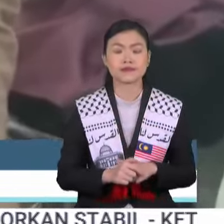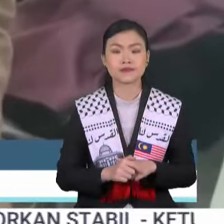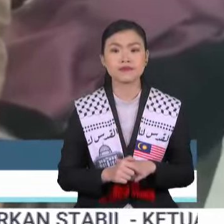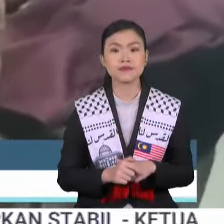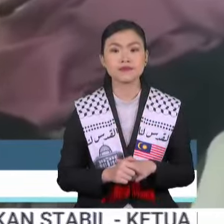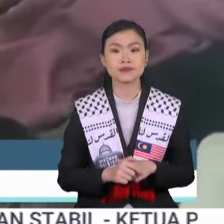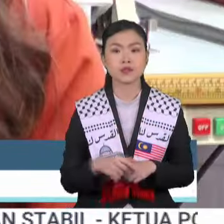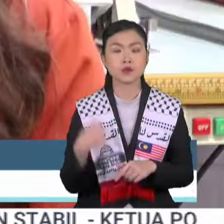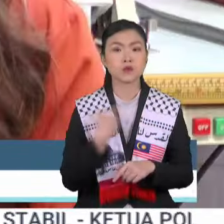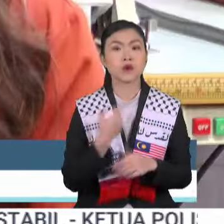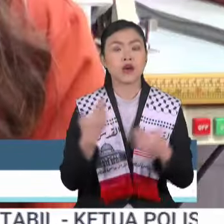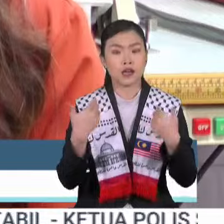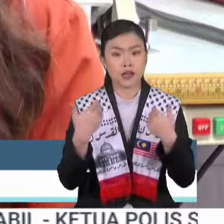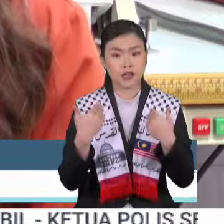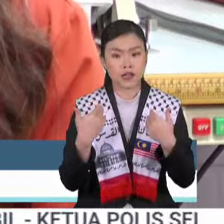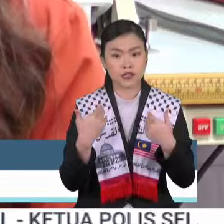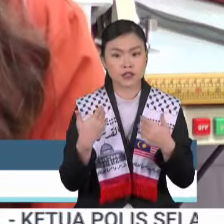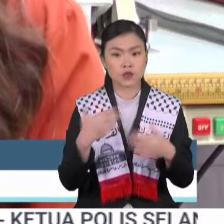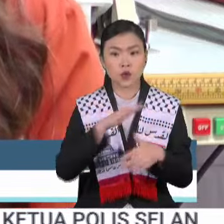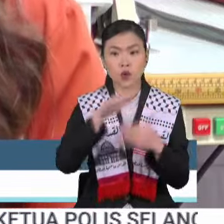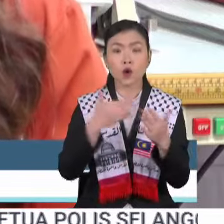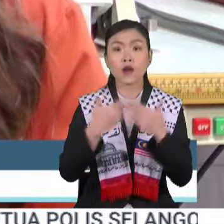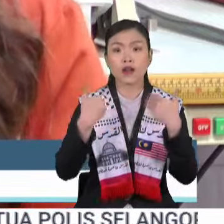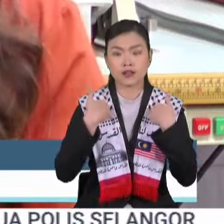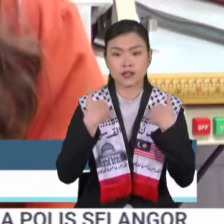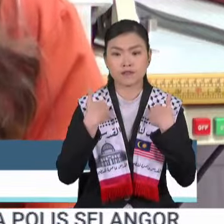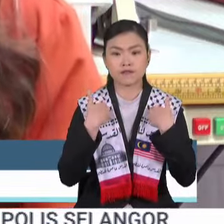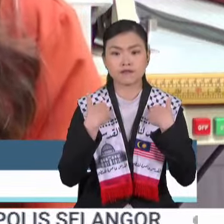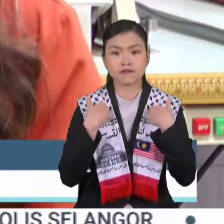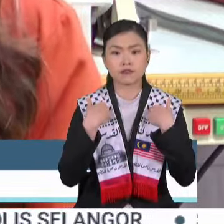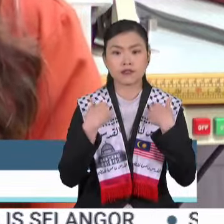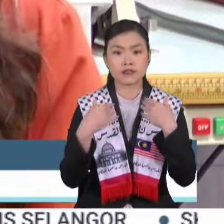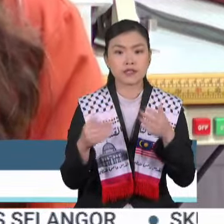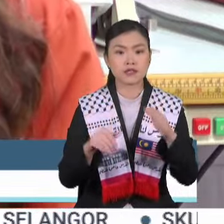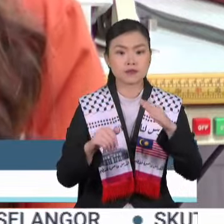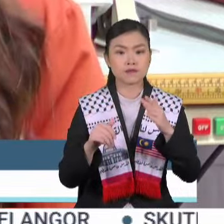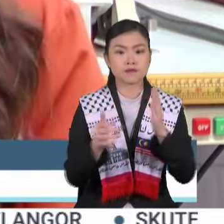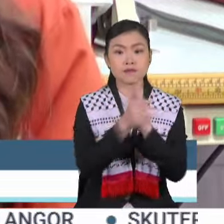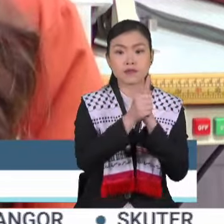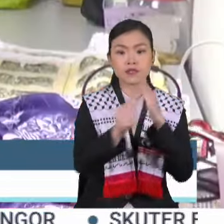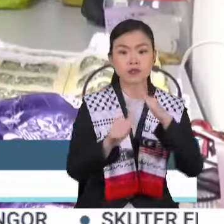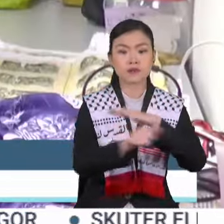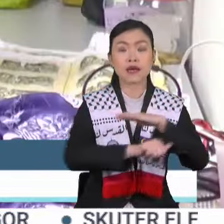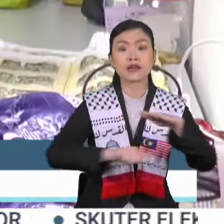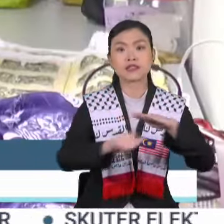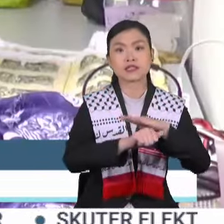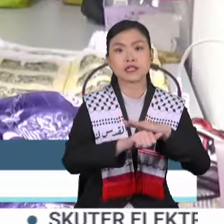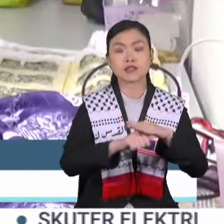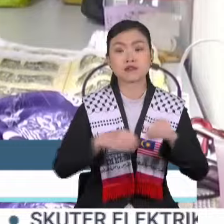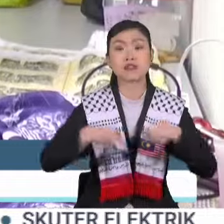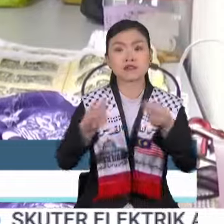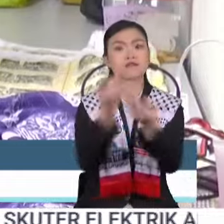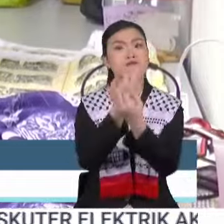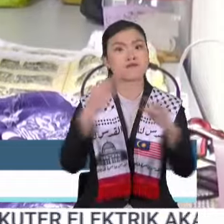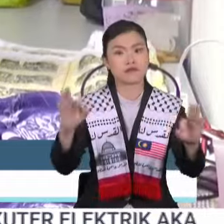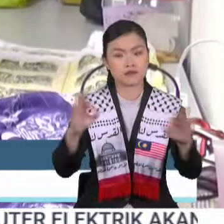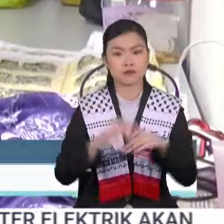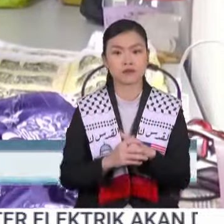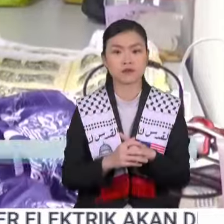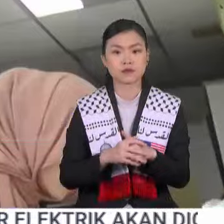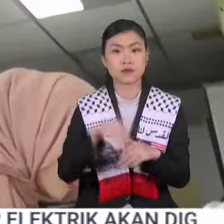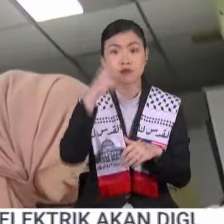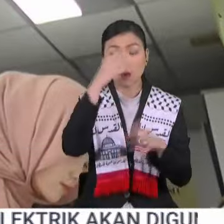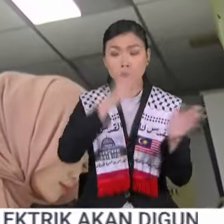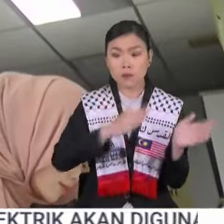ada basic sew skill dengan sewing machine, kita akan bagi dia training secara percuma. Untuk perancangan masa